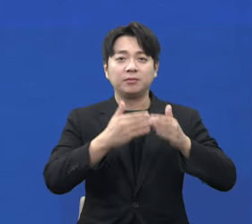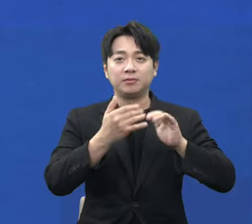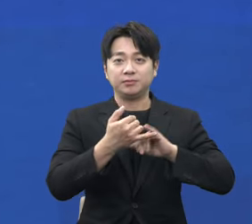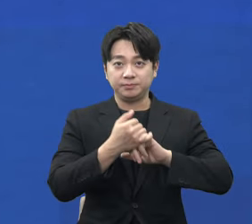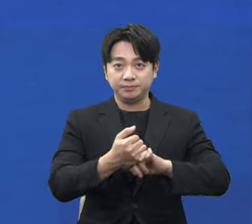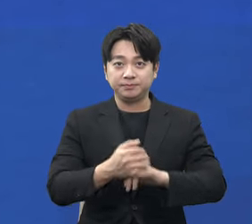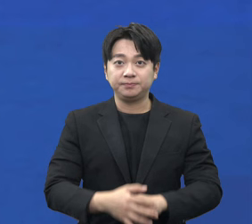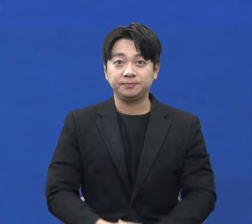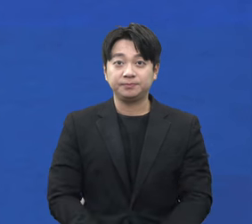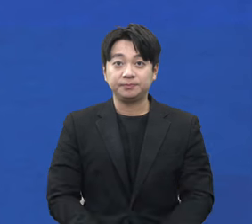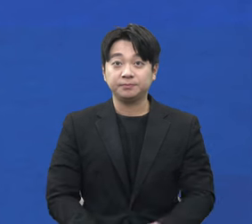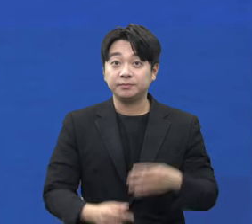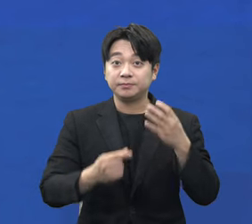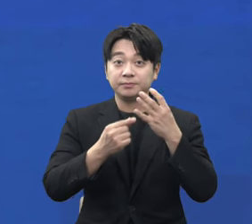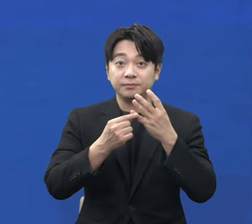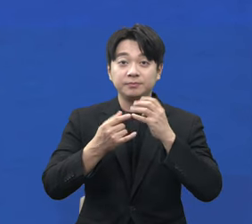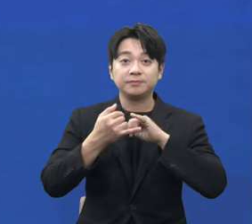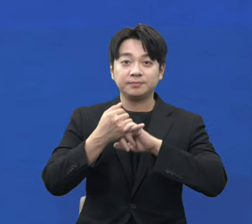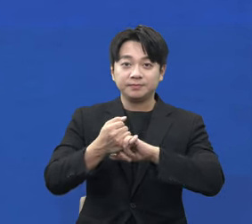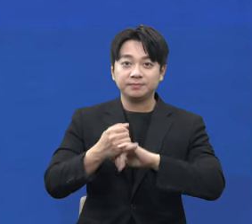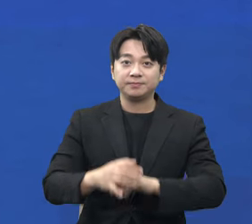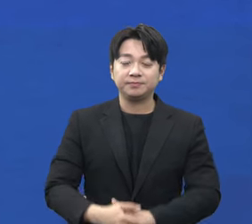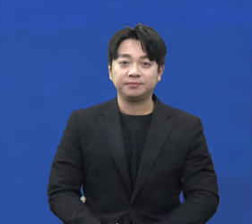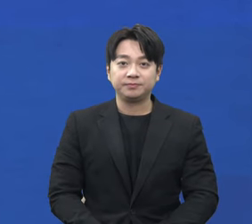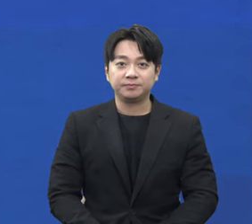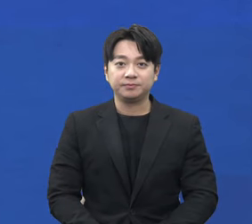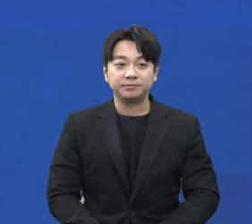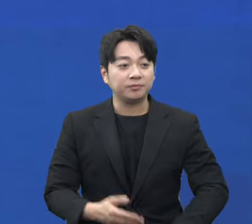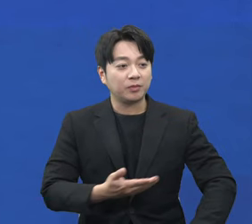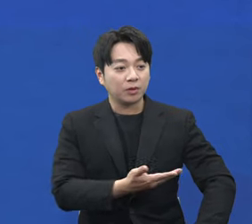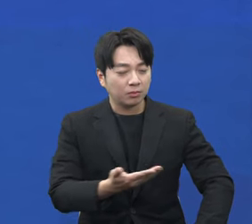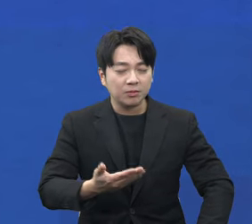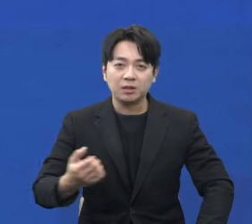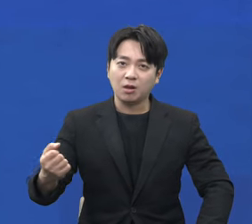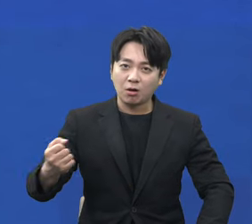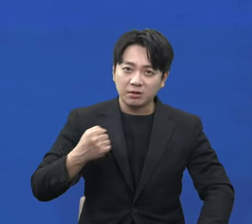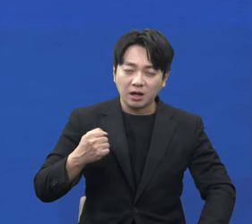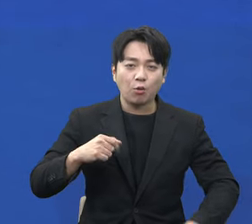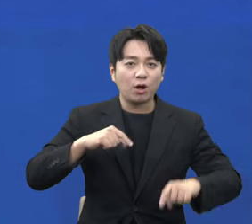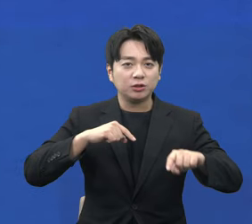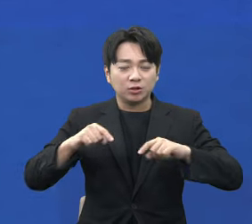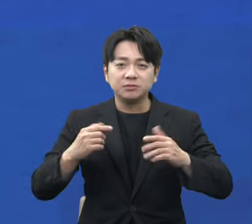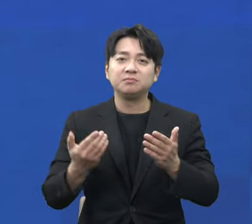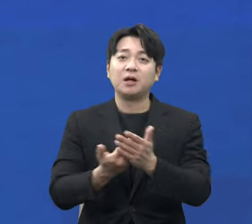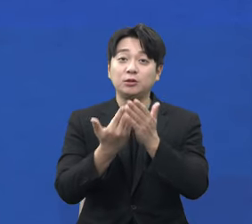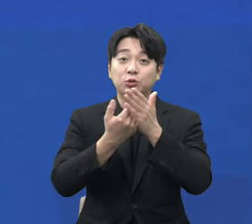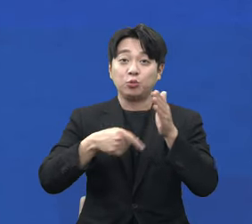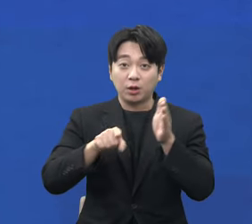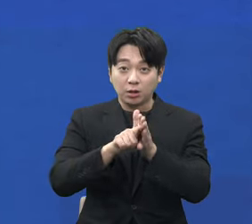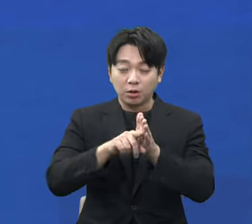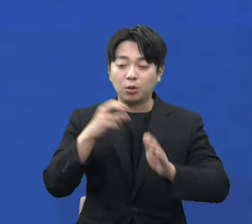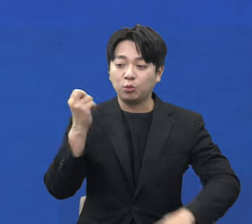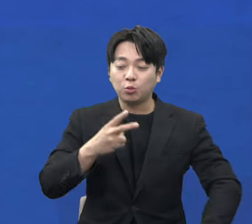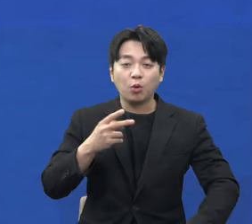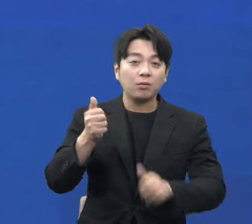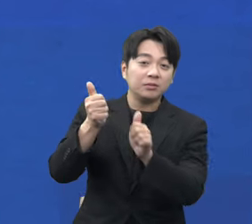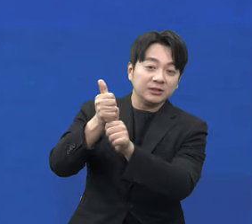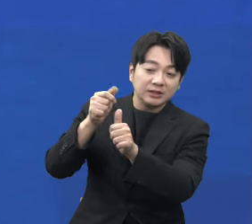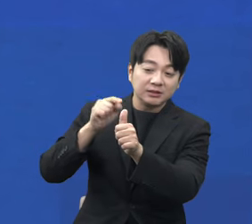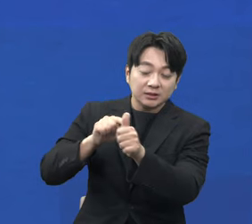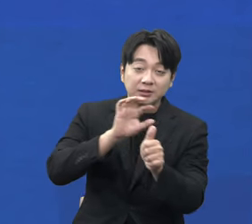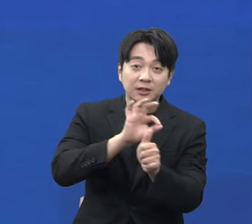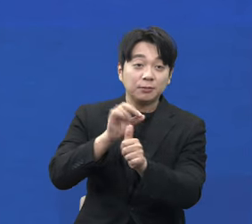네 번째 약속입니다. 본인의 역량을 강화하거나 보좌진 취업을 희망하는 대학생 당원들에게 교육의